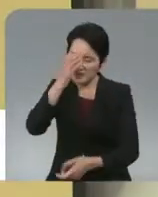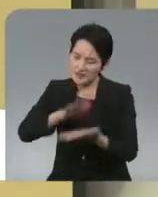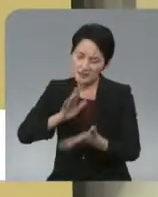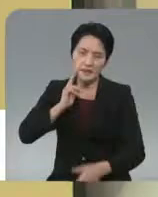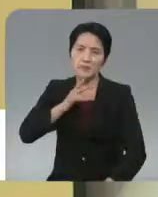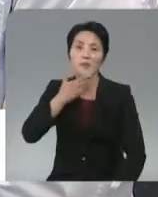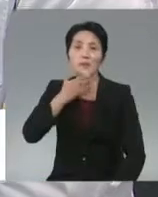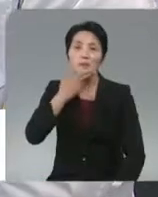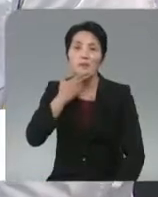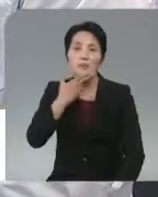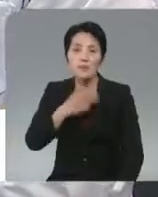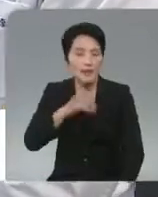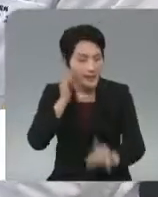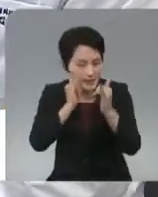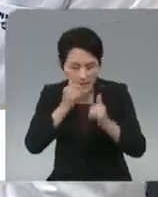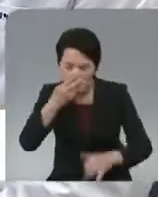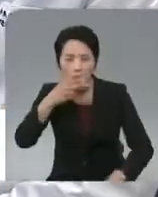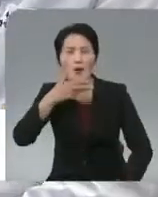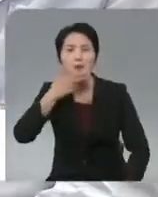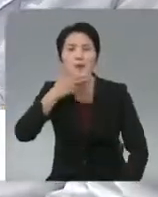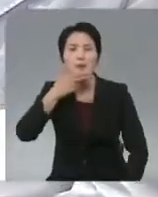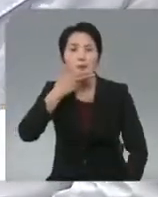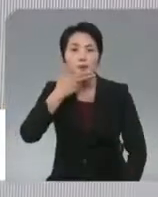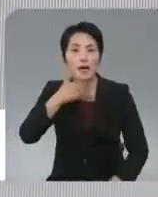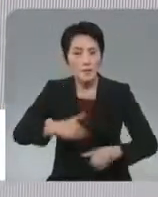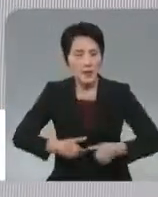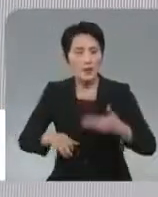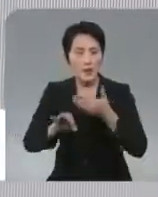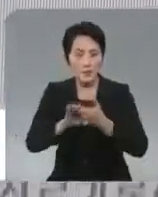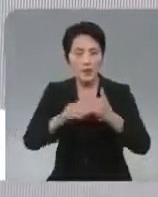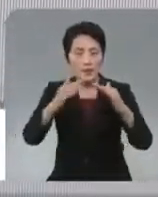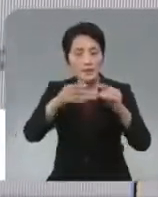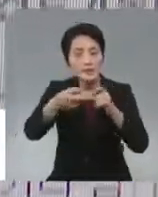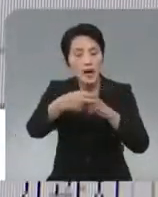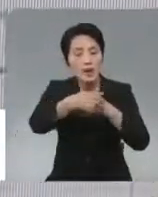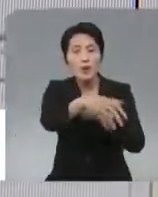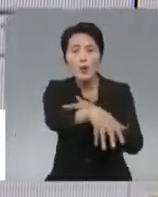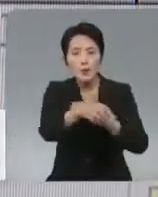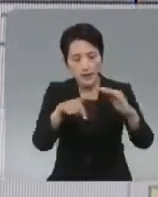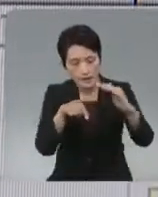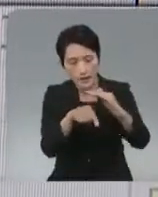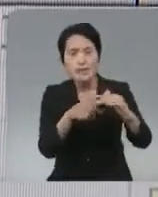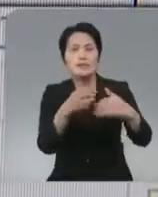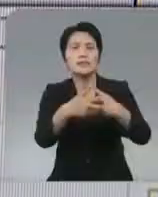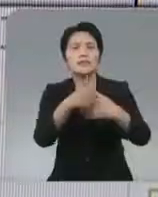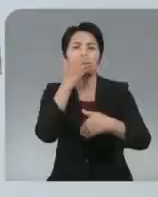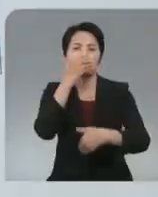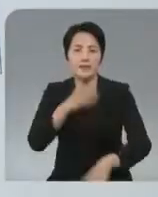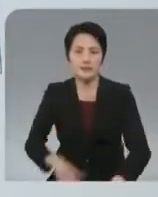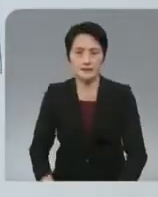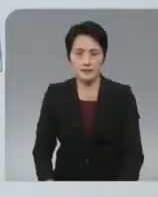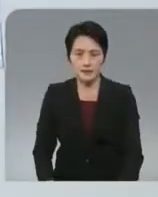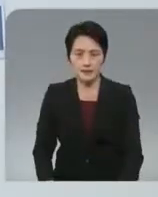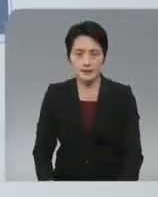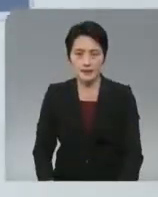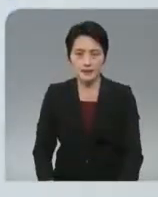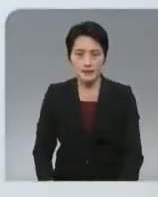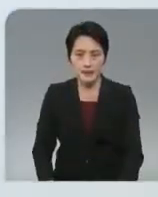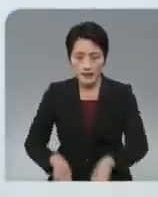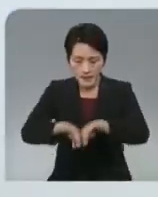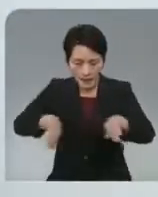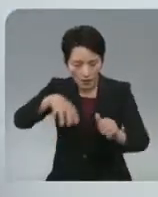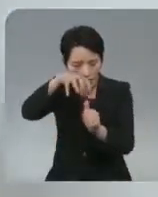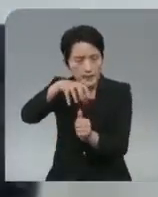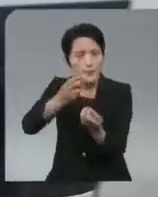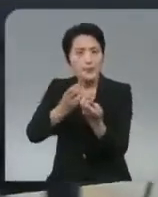tối đa 210.000 ca mắc mới mỗi ngày vui trưởng y tế và phúc lợi quân tôi cho biết các bệnh nhân nhẹ hoặc bệnh nhân không